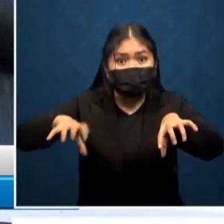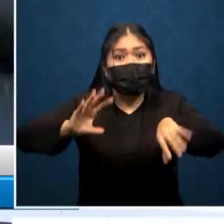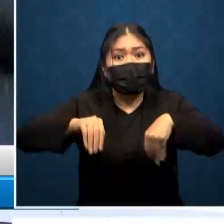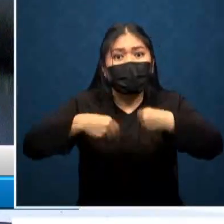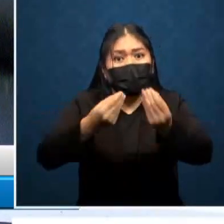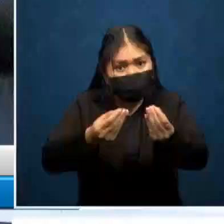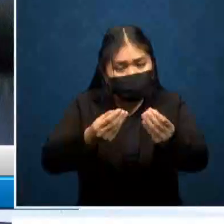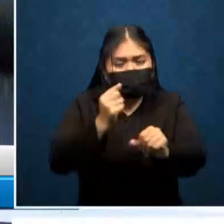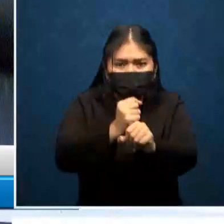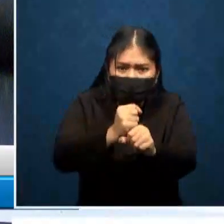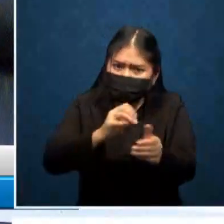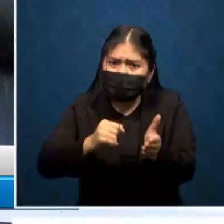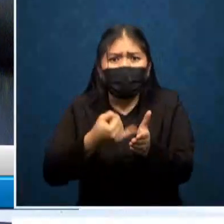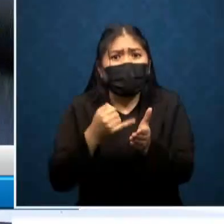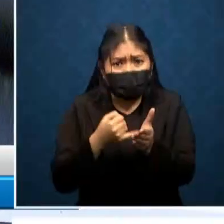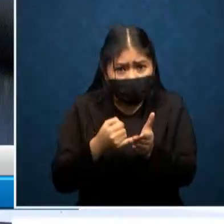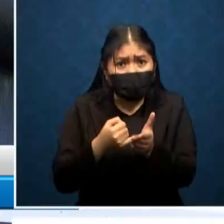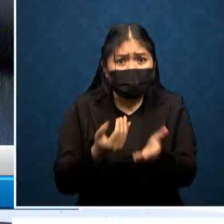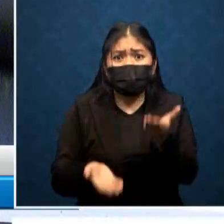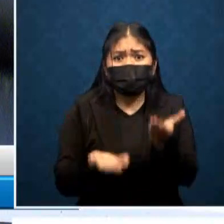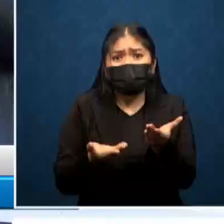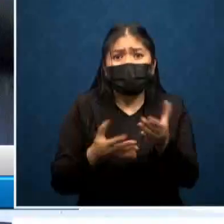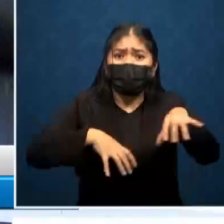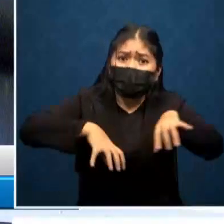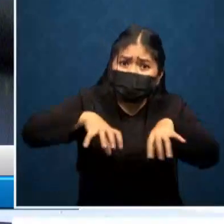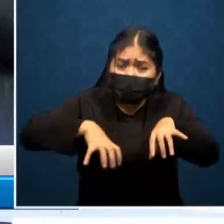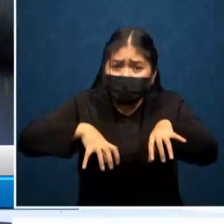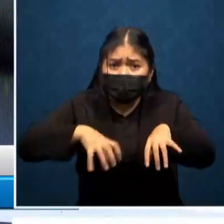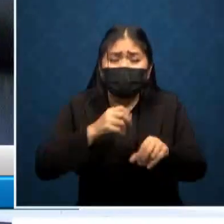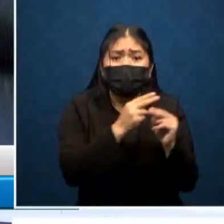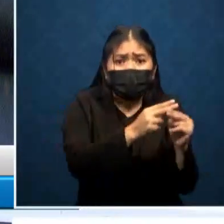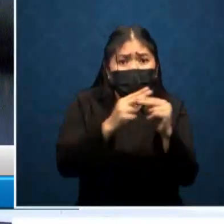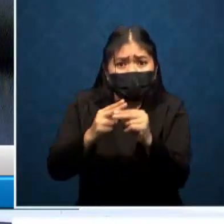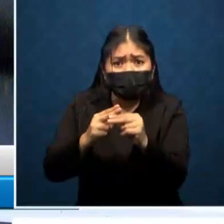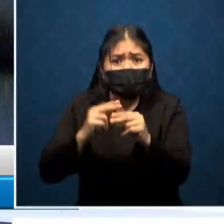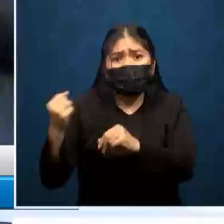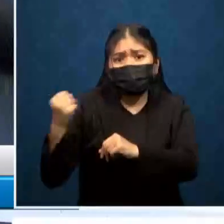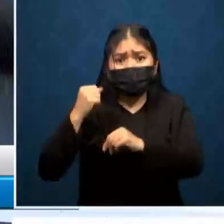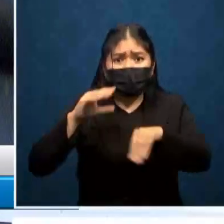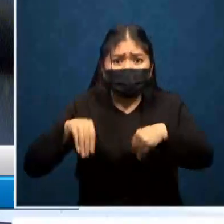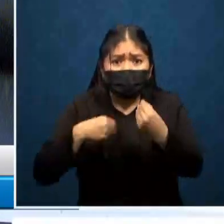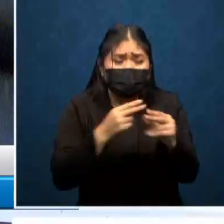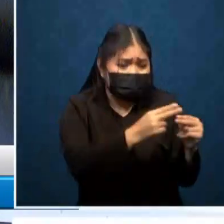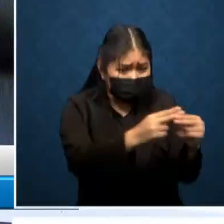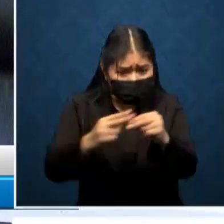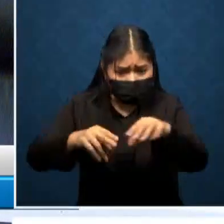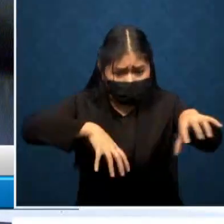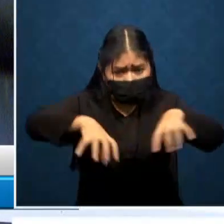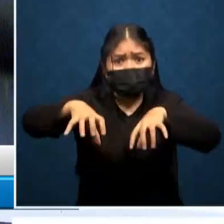งานนั้นสะดวกขึ้นโดยเฉพาะยิ่งนะการบริหารงานบุคคลแล้วก็การกระจายอำนาจในการบริหารงาน